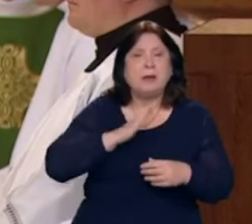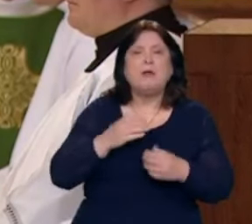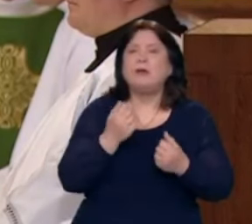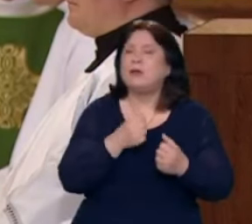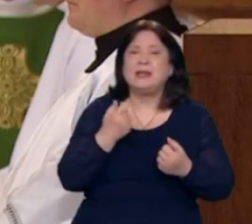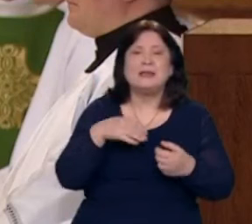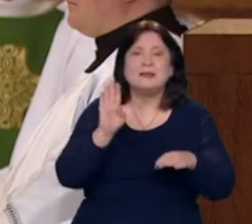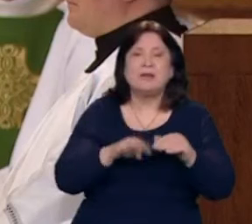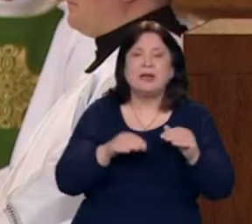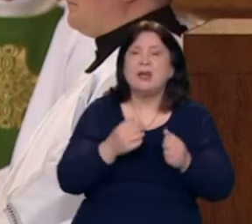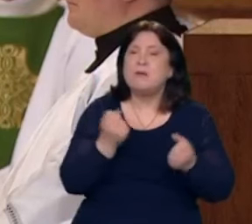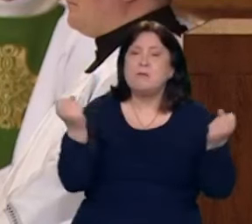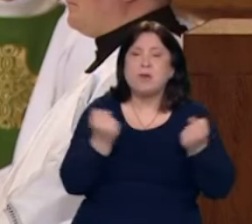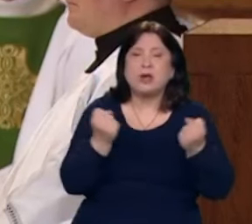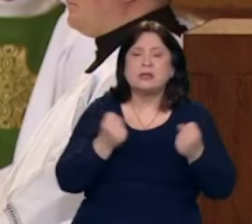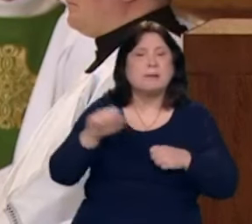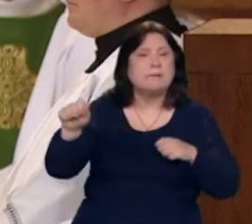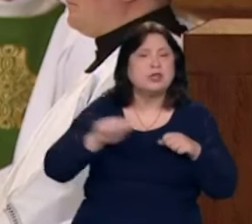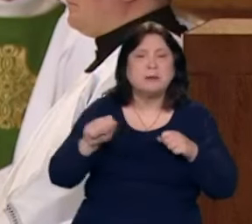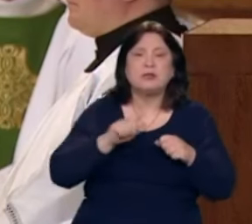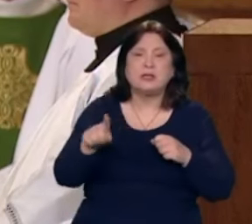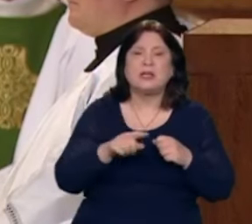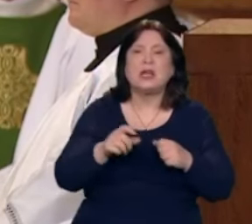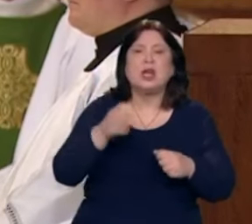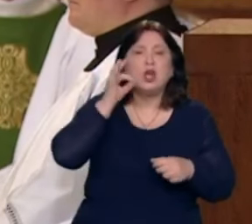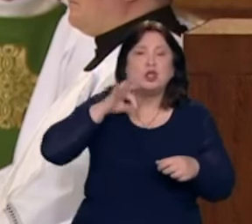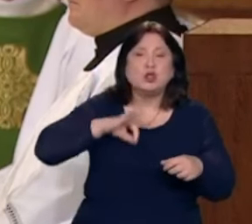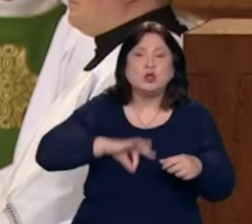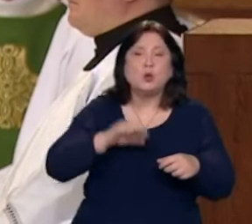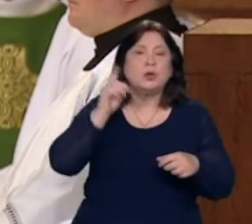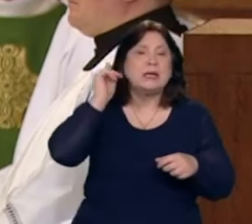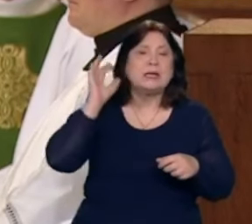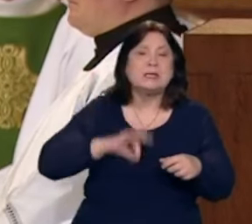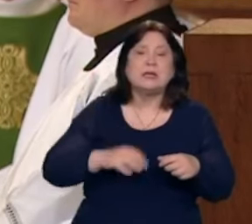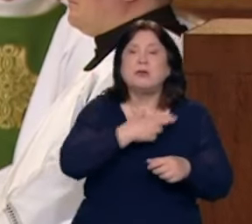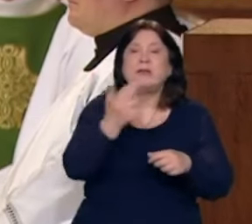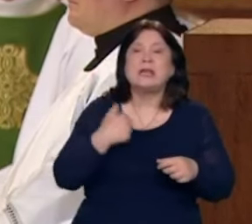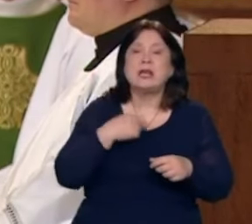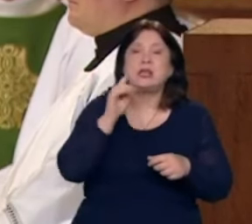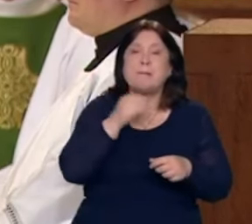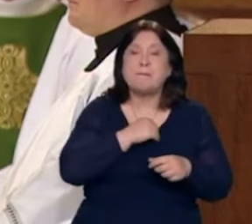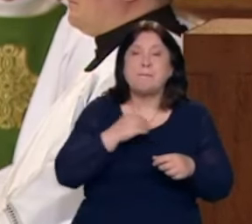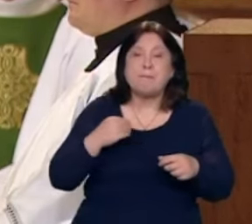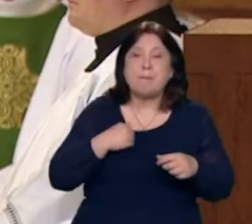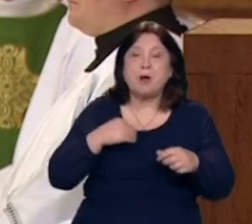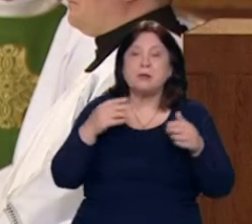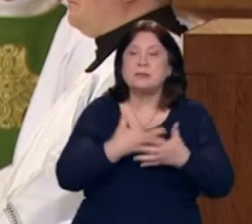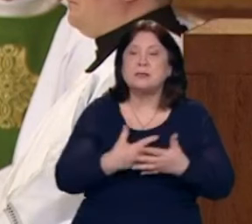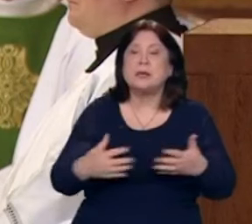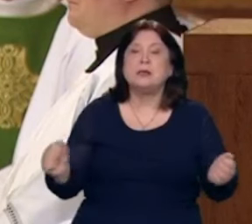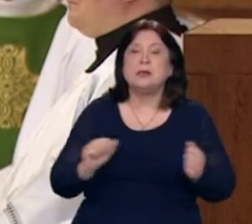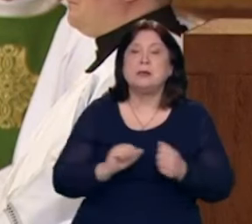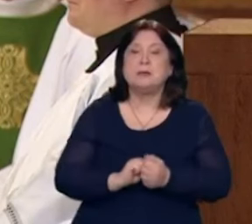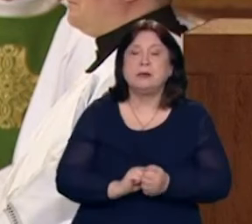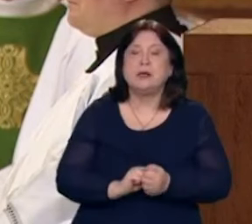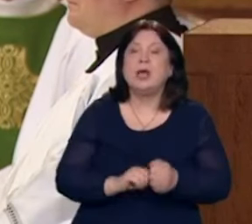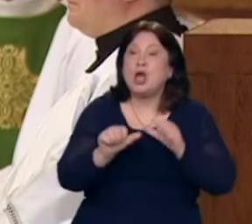przebudzenia córek i synów naszej polskiej ziemi rok